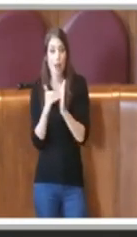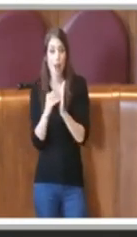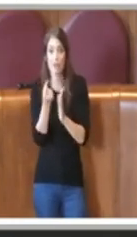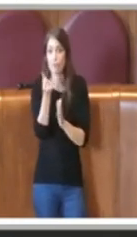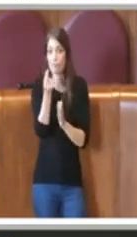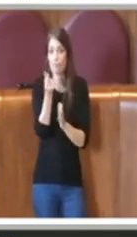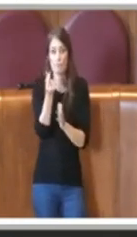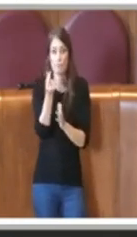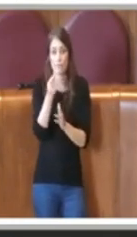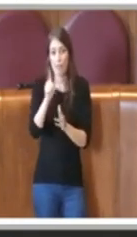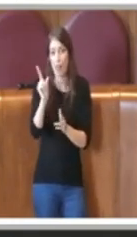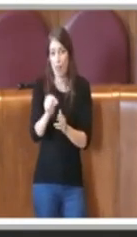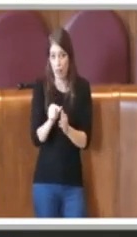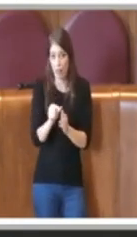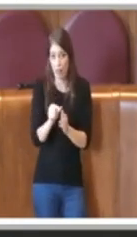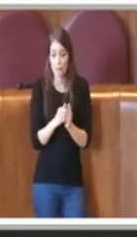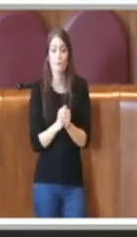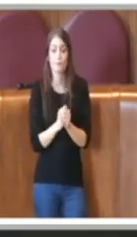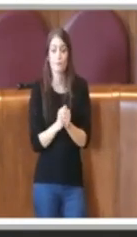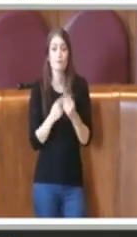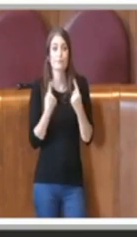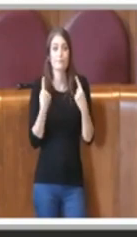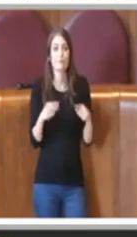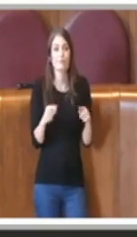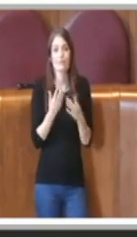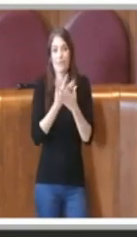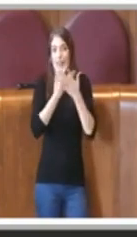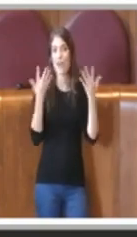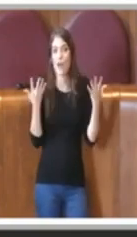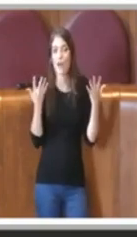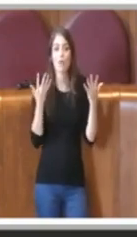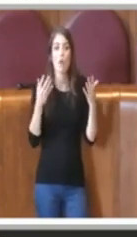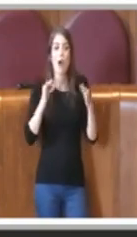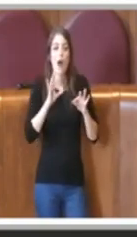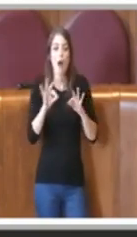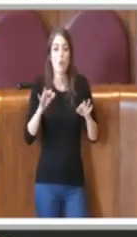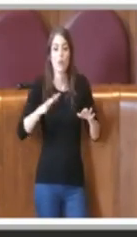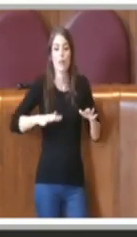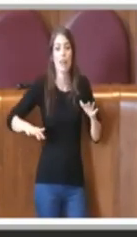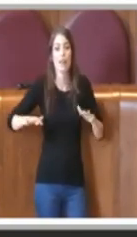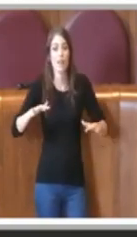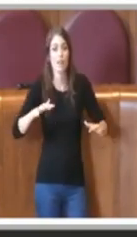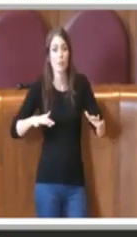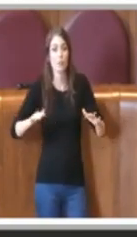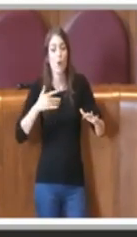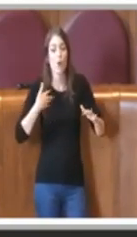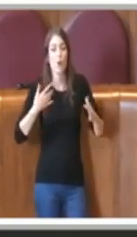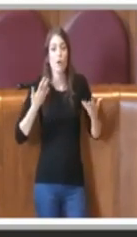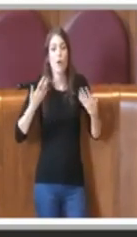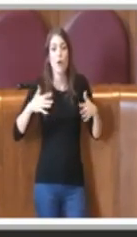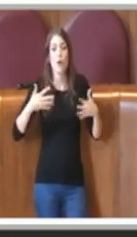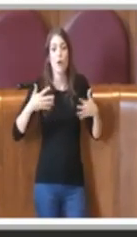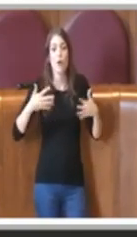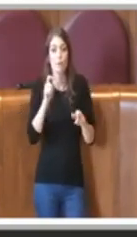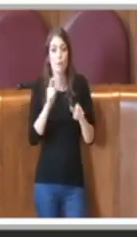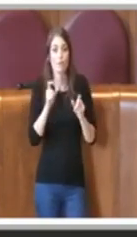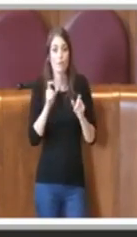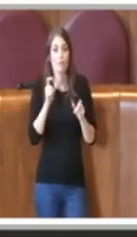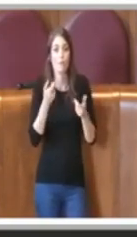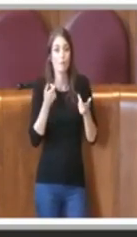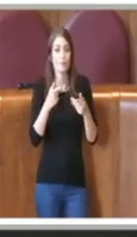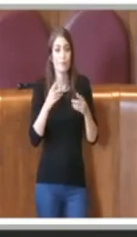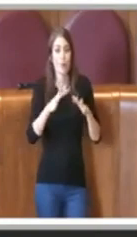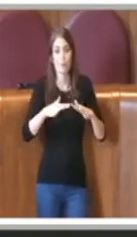prezzi inferiori. E quindi va da sé che alcuni territori si siano un po' spopolati e